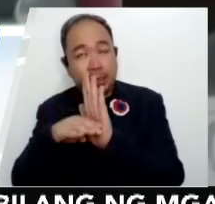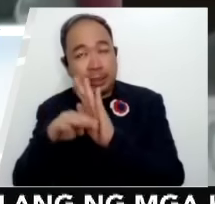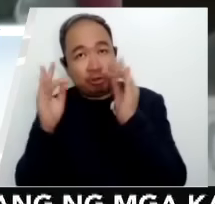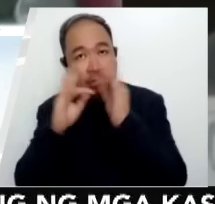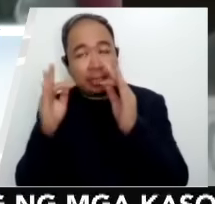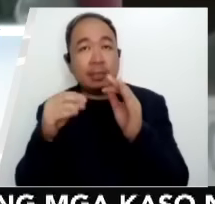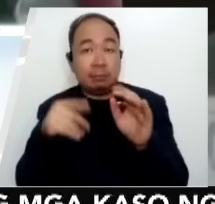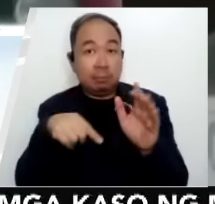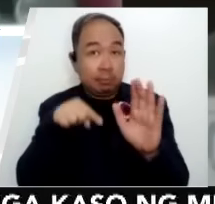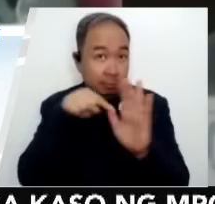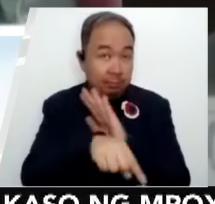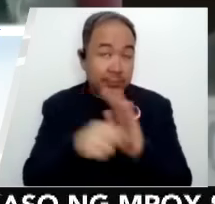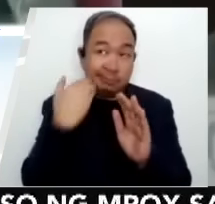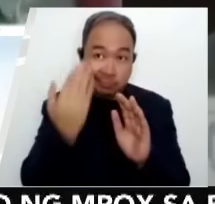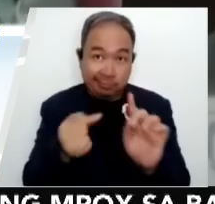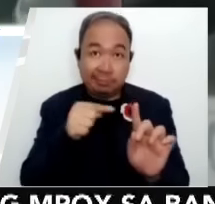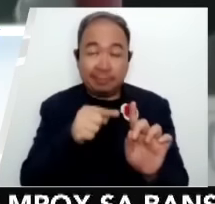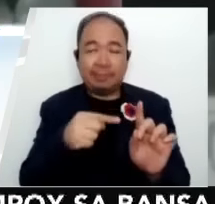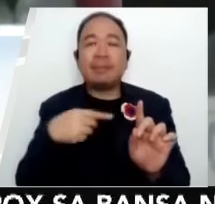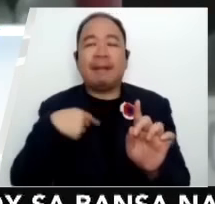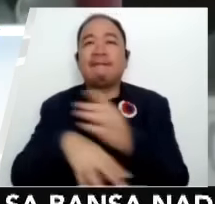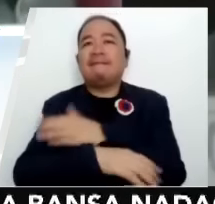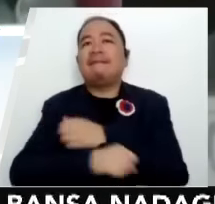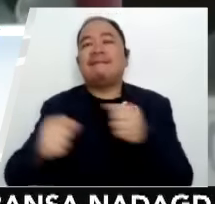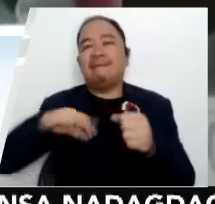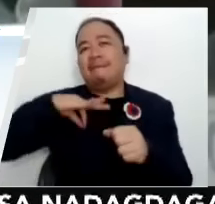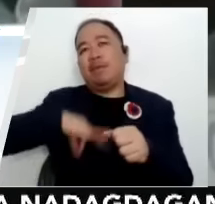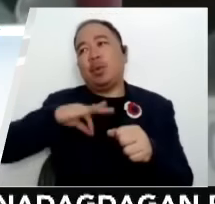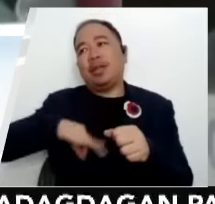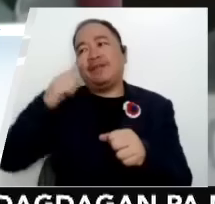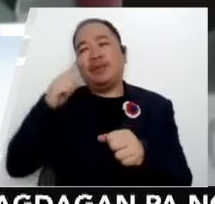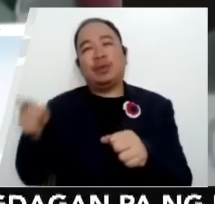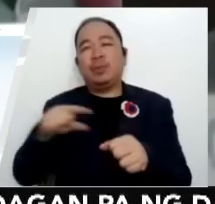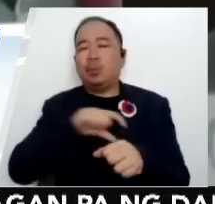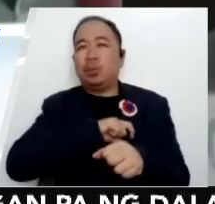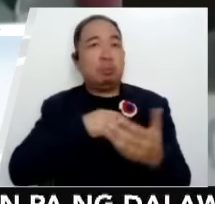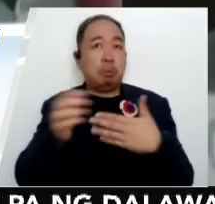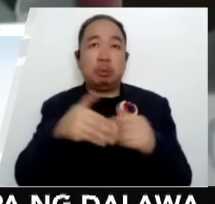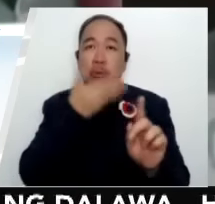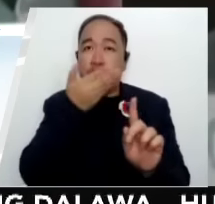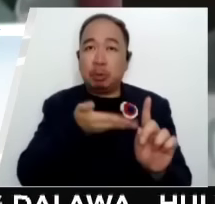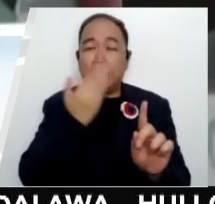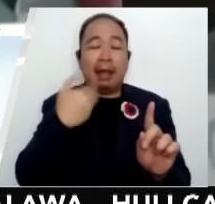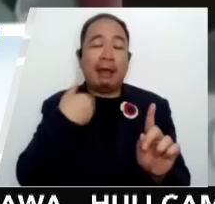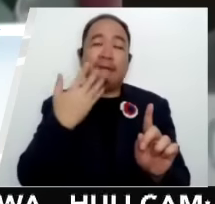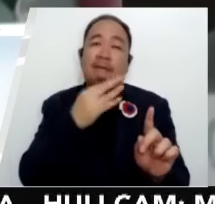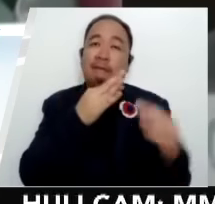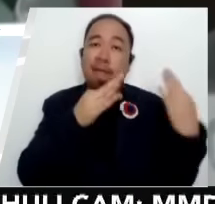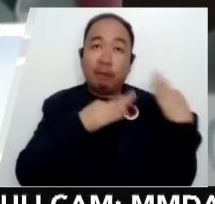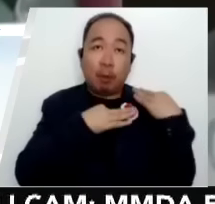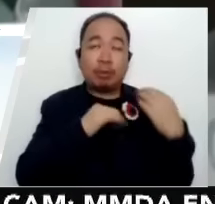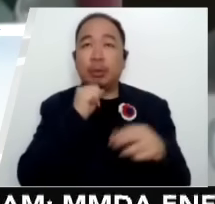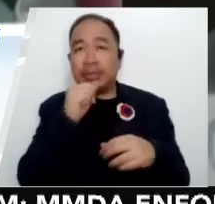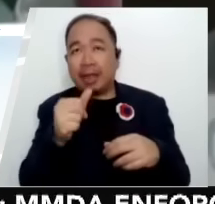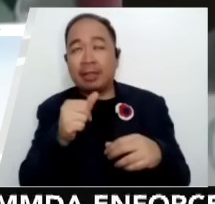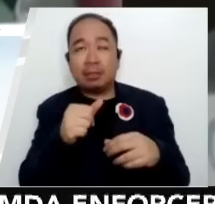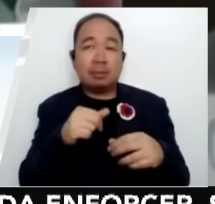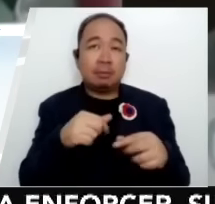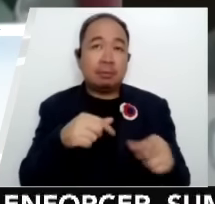ibigay, Your Honor, Mr. Chair. Maski may kasalanan yon o wala, may ginawa na totoong nabaybas o